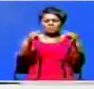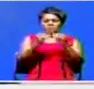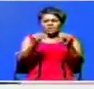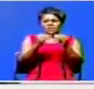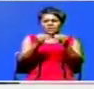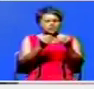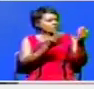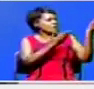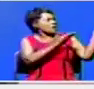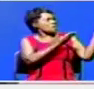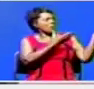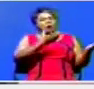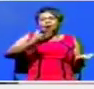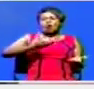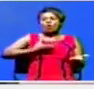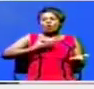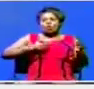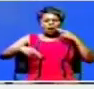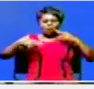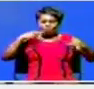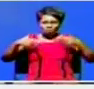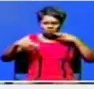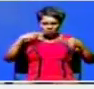Jacqueline Wafula, miliki mwingine wa mkahawa.